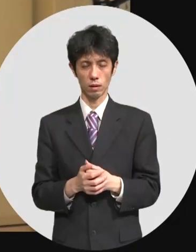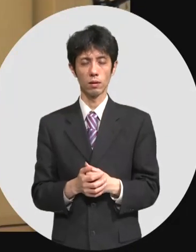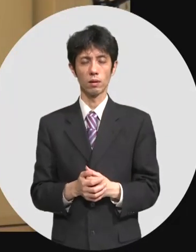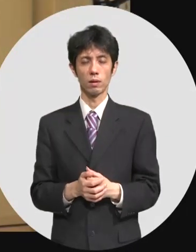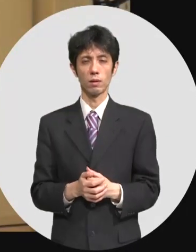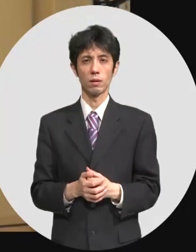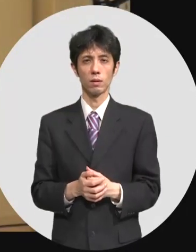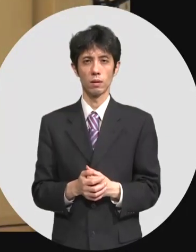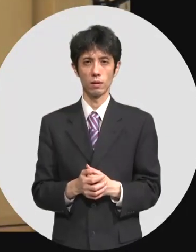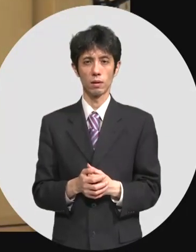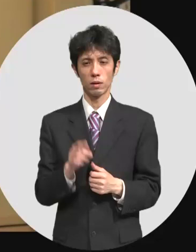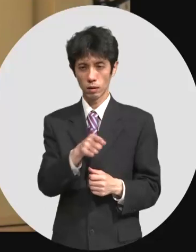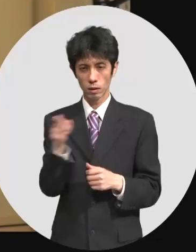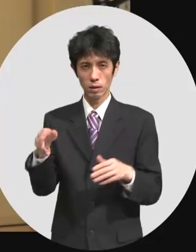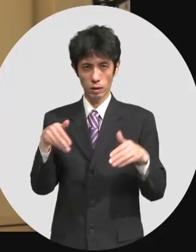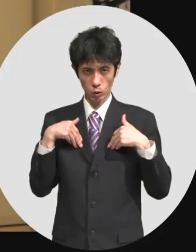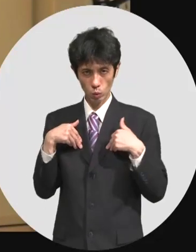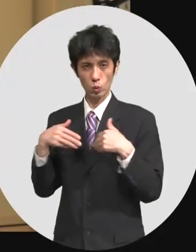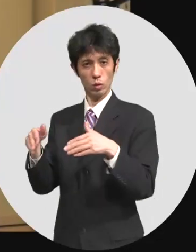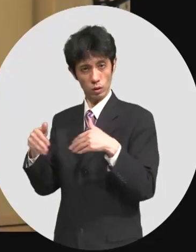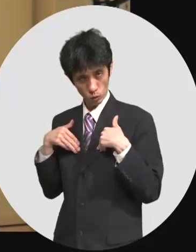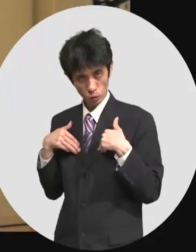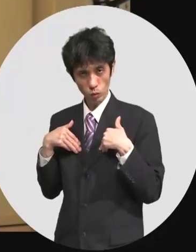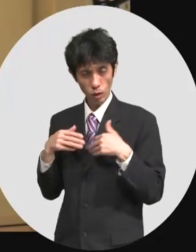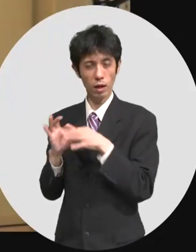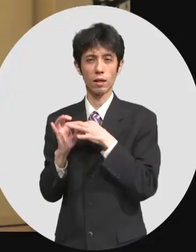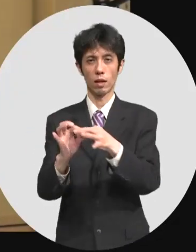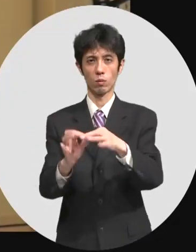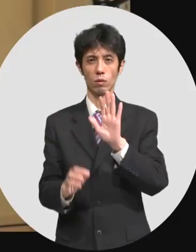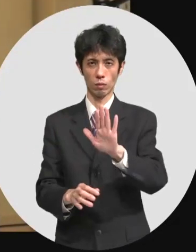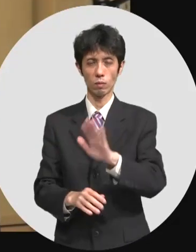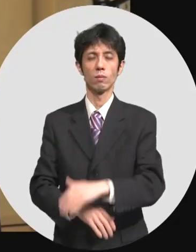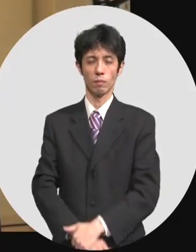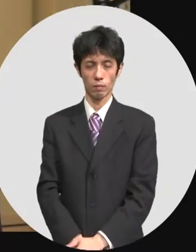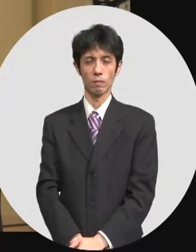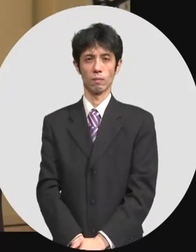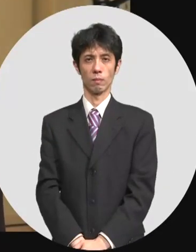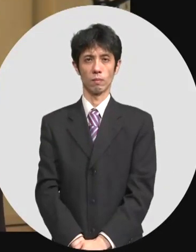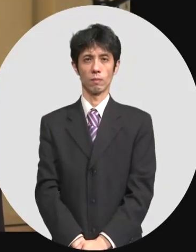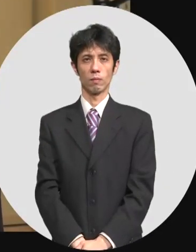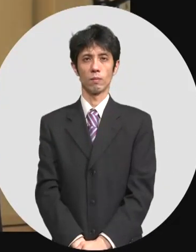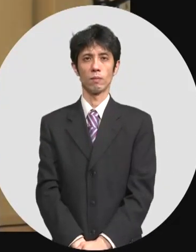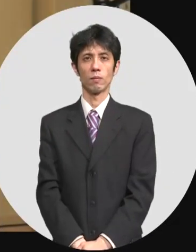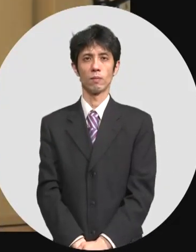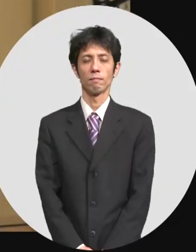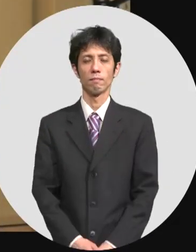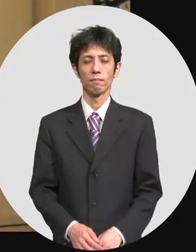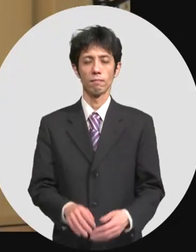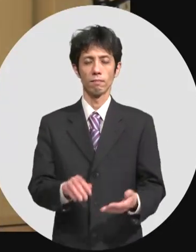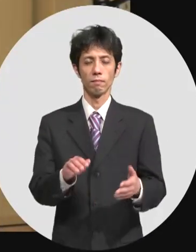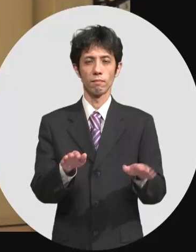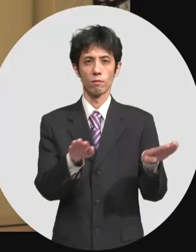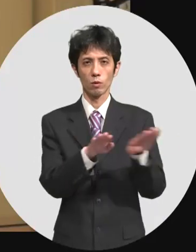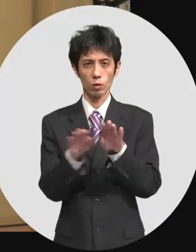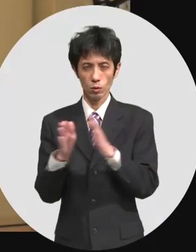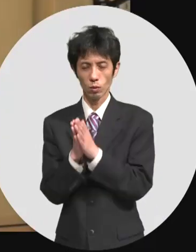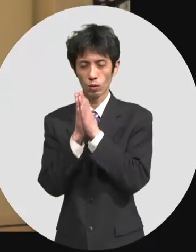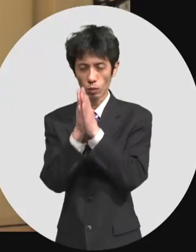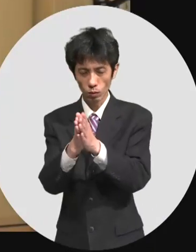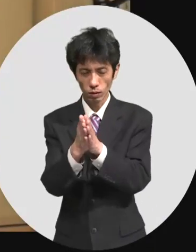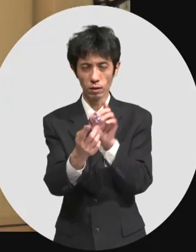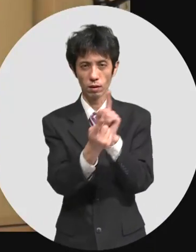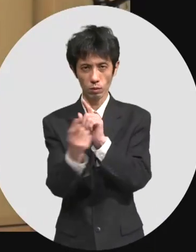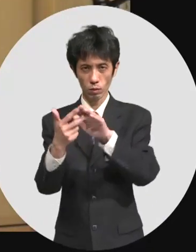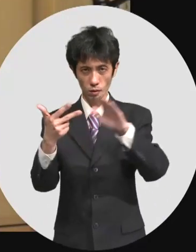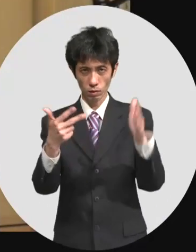外出自粛、イベント開催の自粛については継続をしてまいりということでございます。それから休業要請対象施設につき